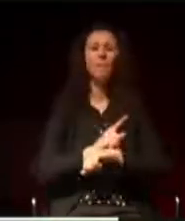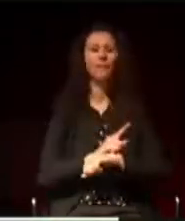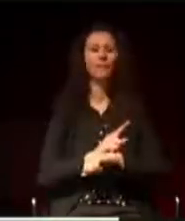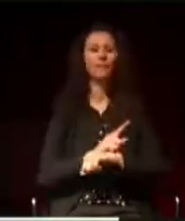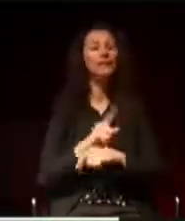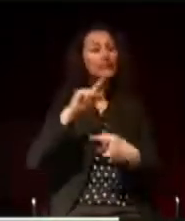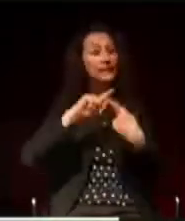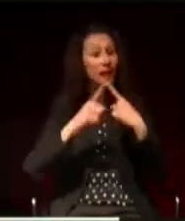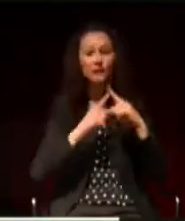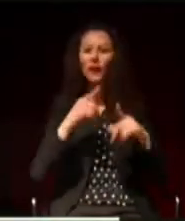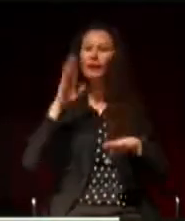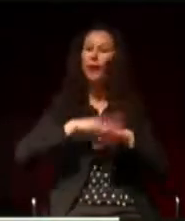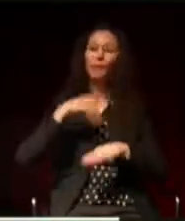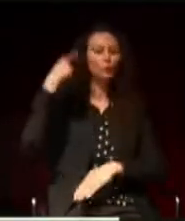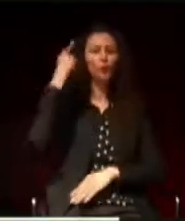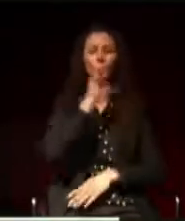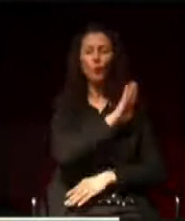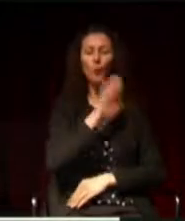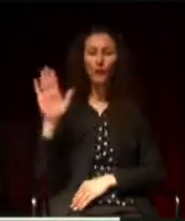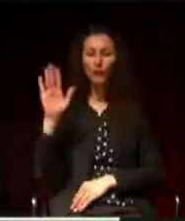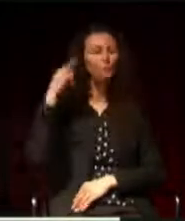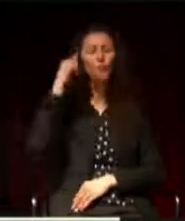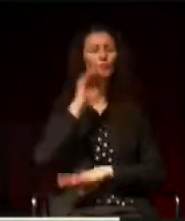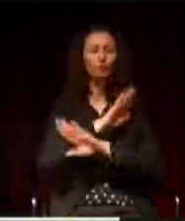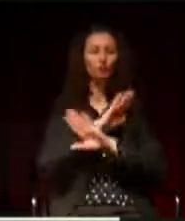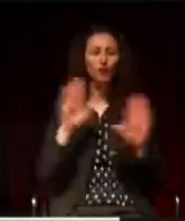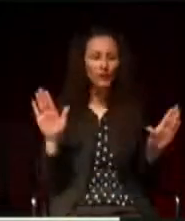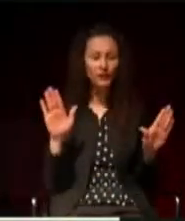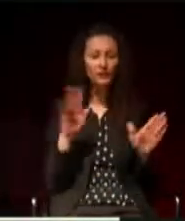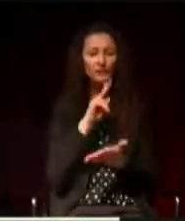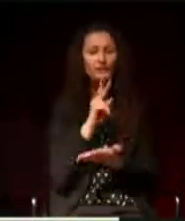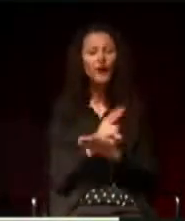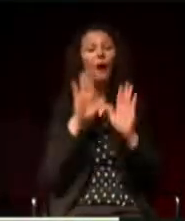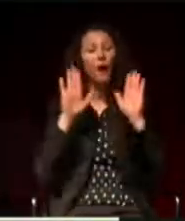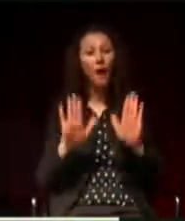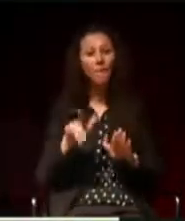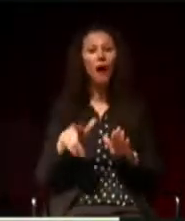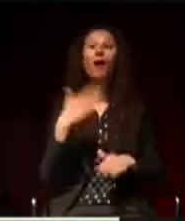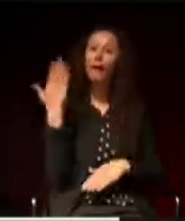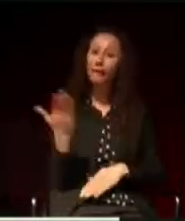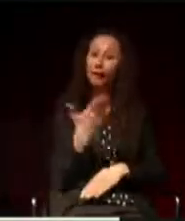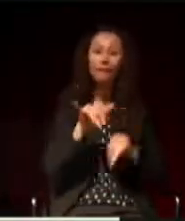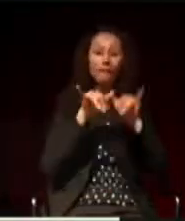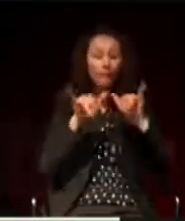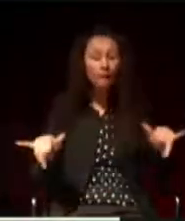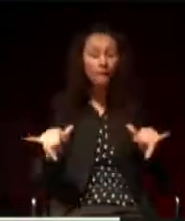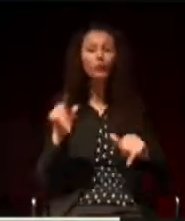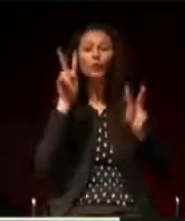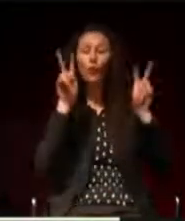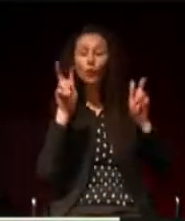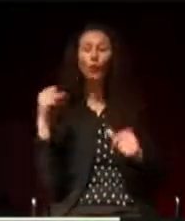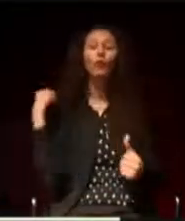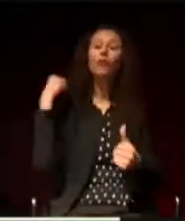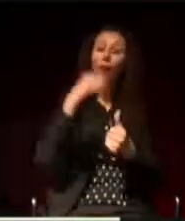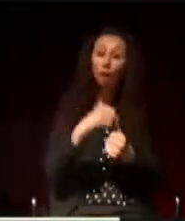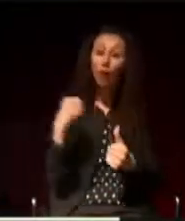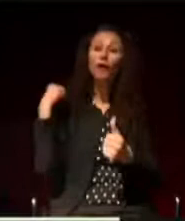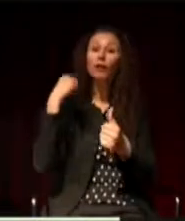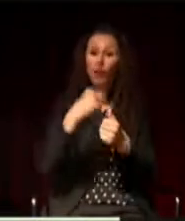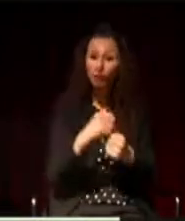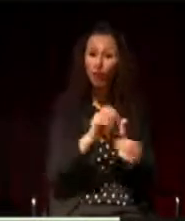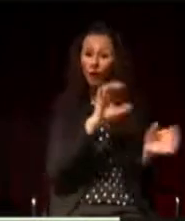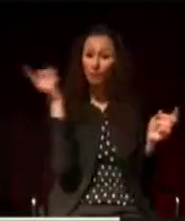hiçbir zaman siyaset yapmayı düşünmedik, düşünmeyeceğiz de. Ama eğer ki aynı konu defalarca bir daha